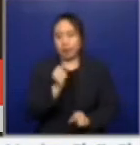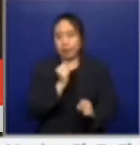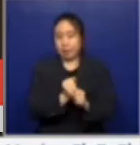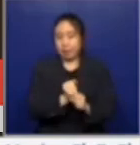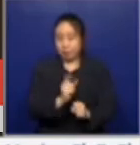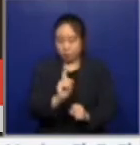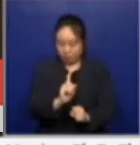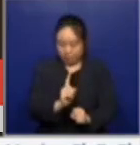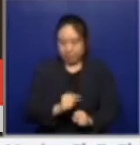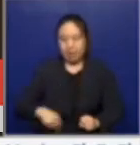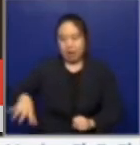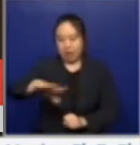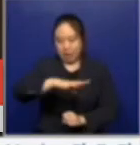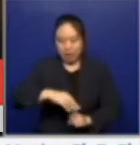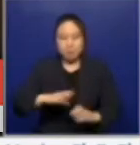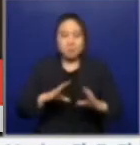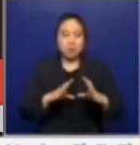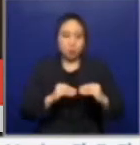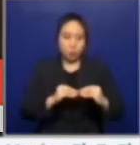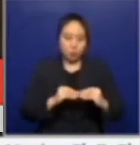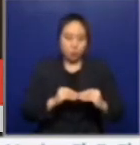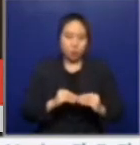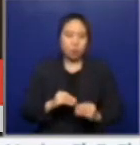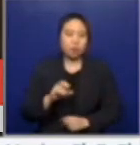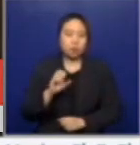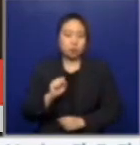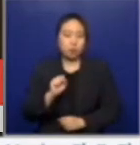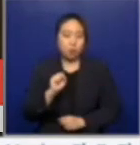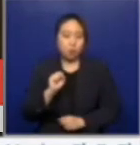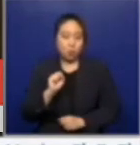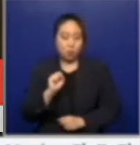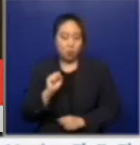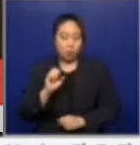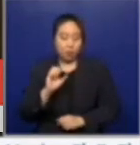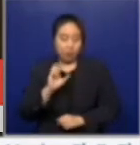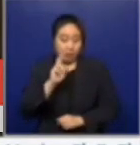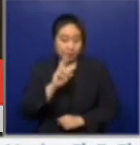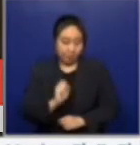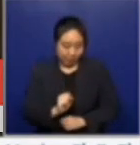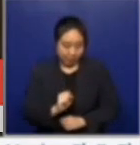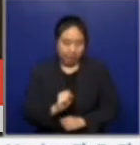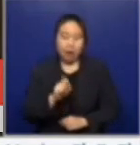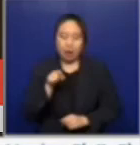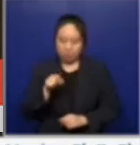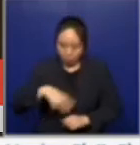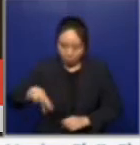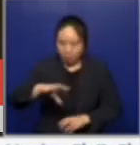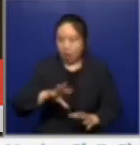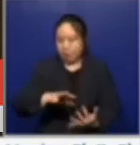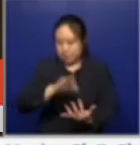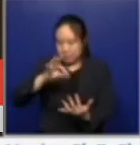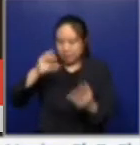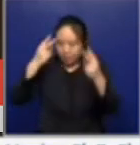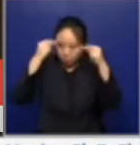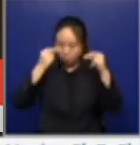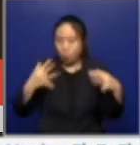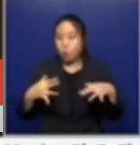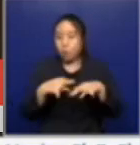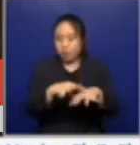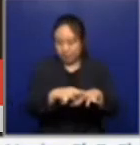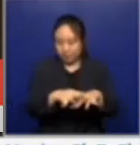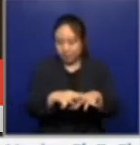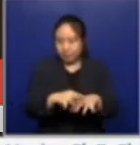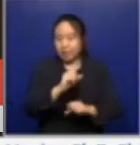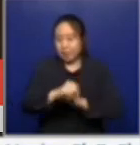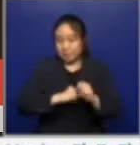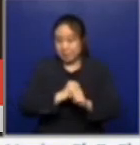ร่วมกันของรัฐสภาระหว่าง5ปีแรกนับแต่วันที่รัฐสภ